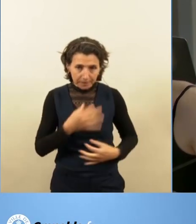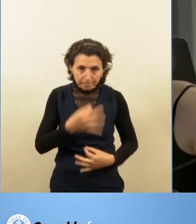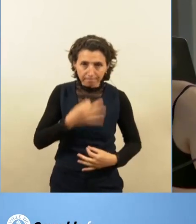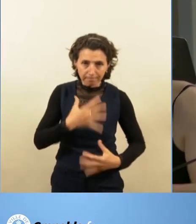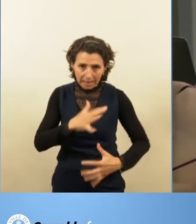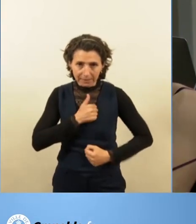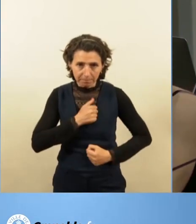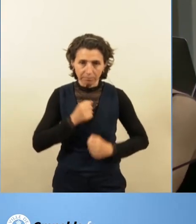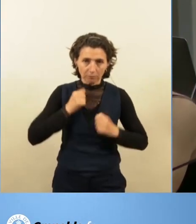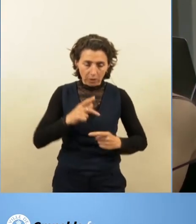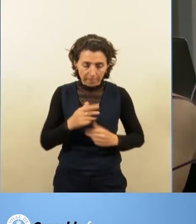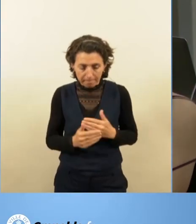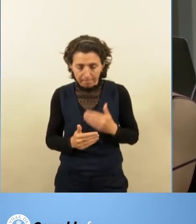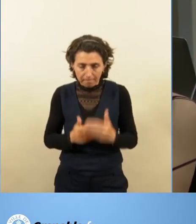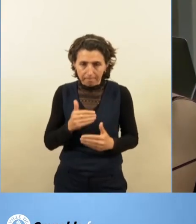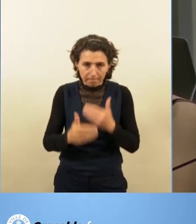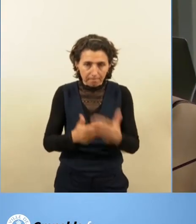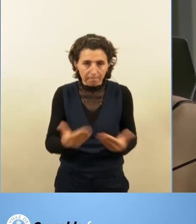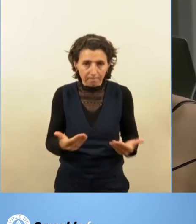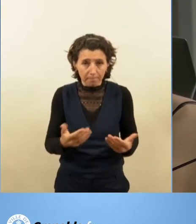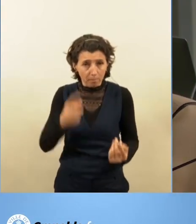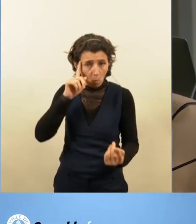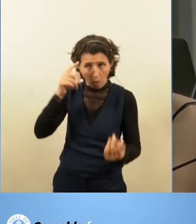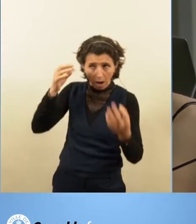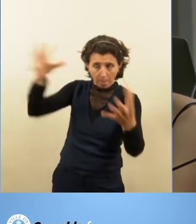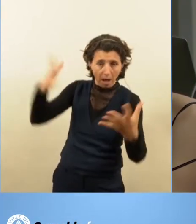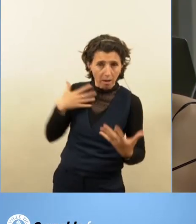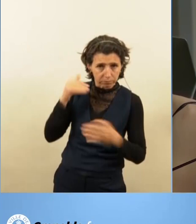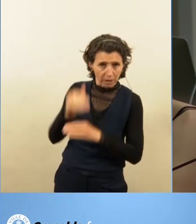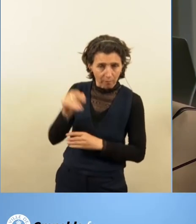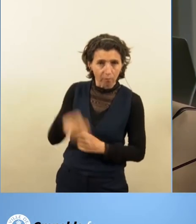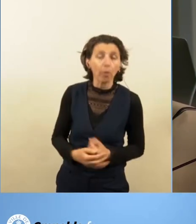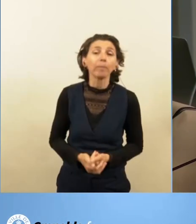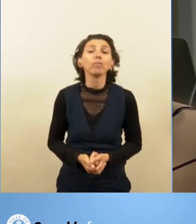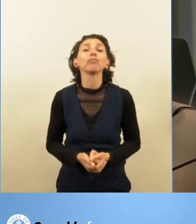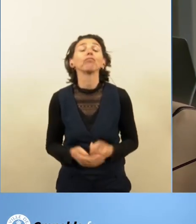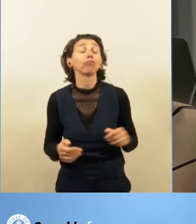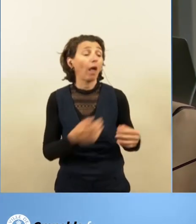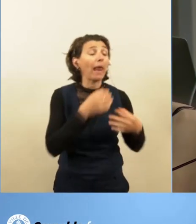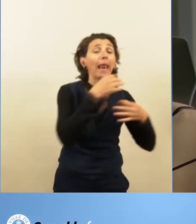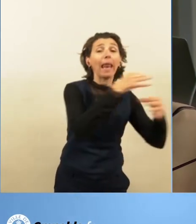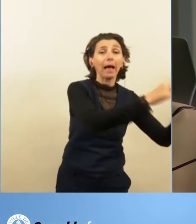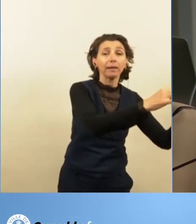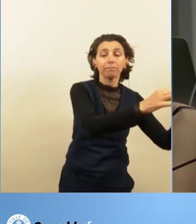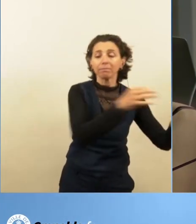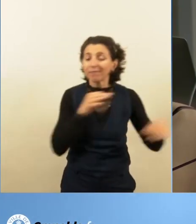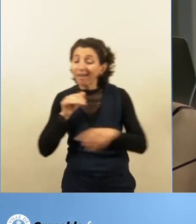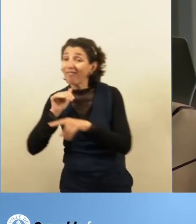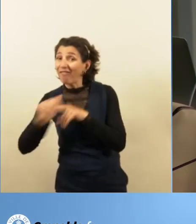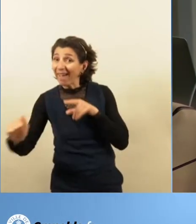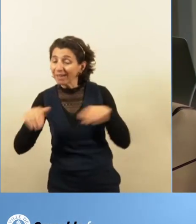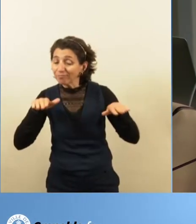dans les mesures qui nous obligent vis-à-vis du climat alors il y a le dire et le faire et comme